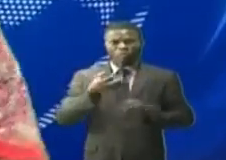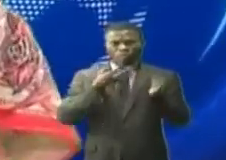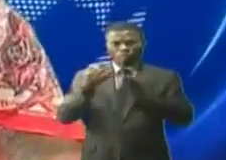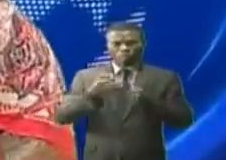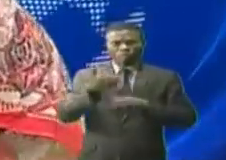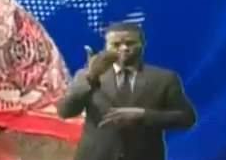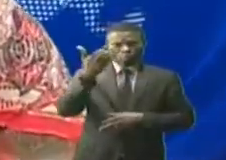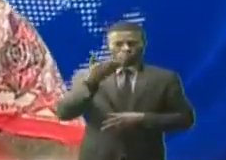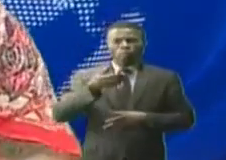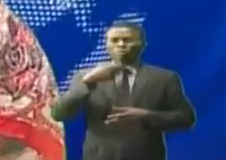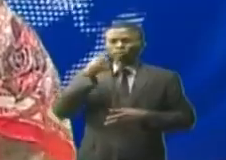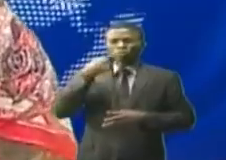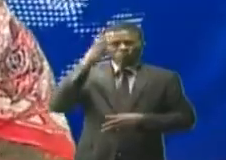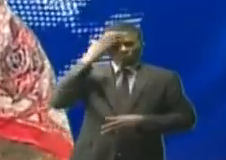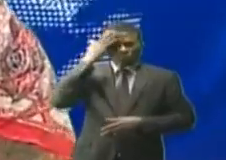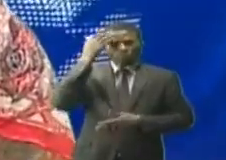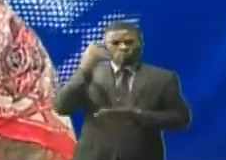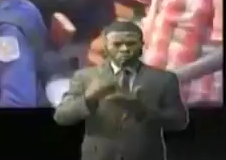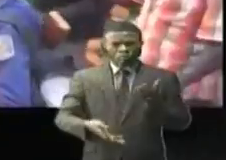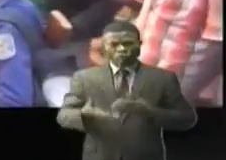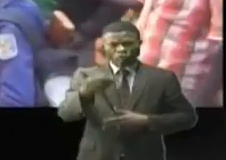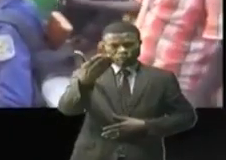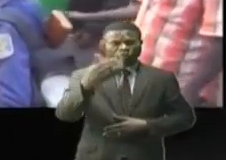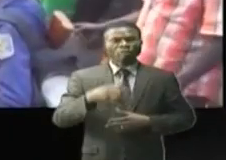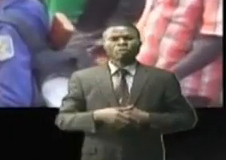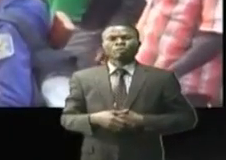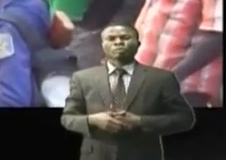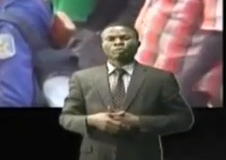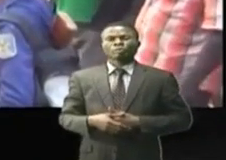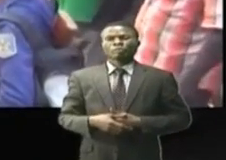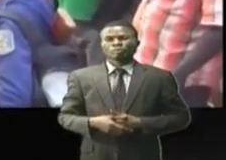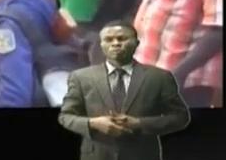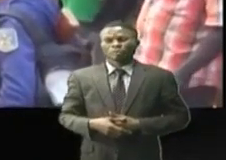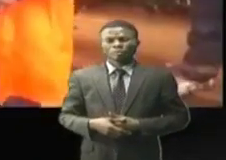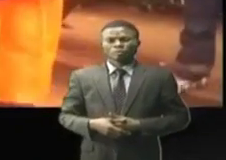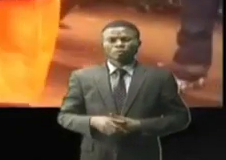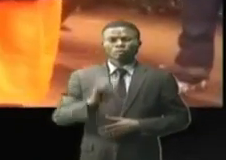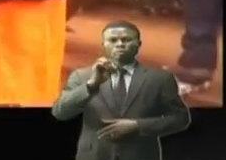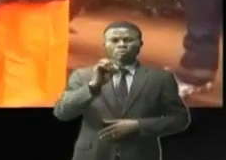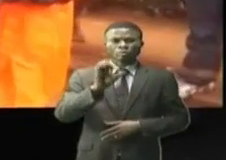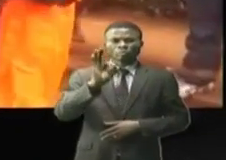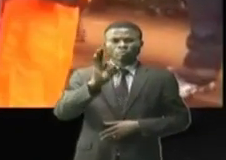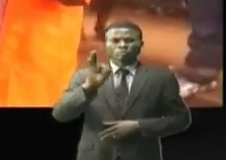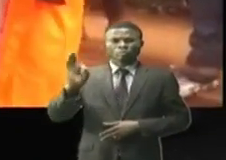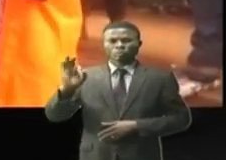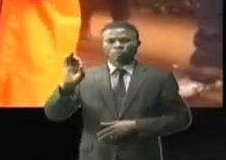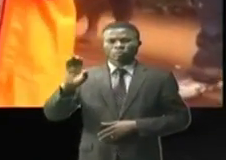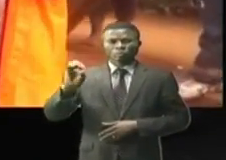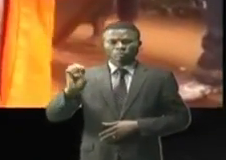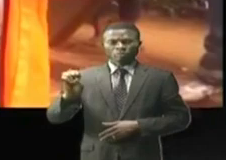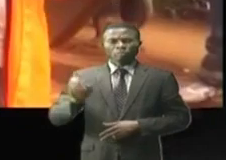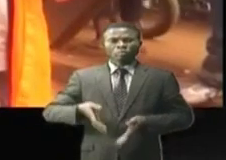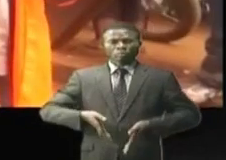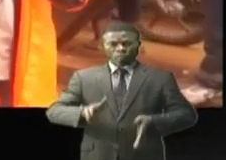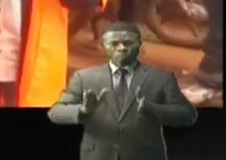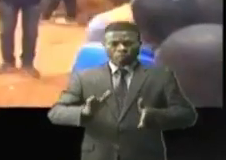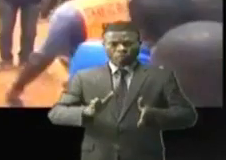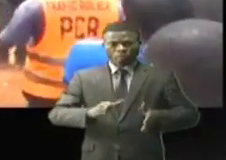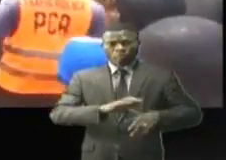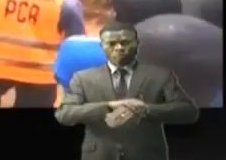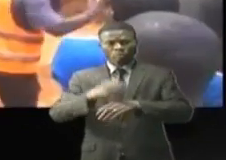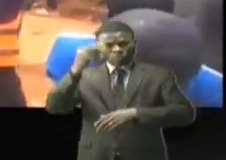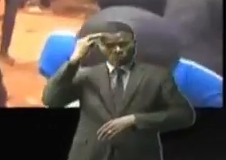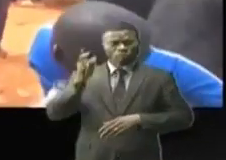Nathalie Mboula, KBA RTNC Otuélé. Office des routes et bureaux techniques et de contrôle, conduite par le